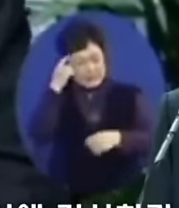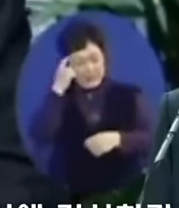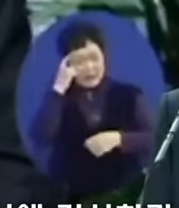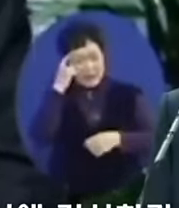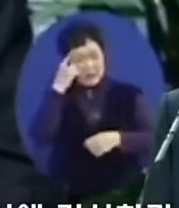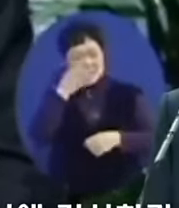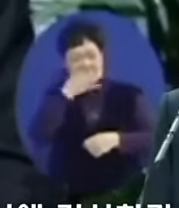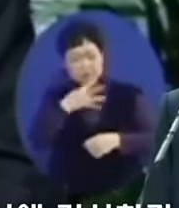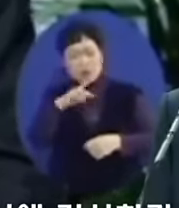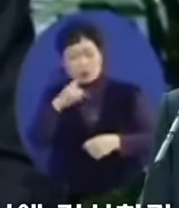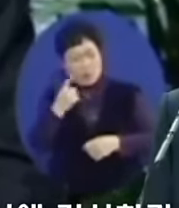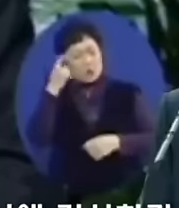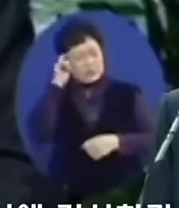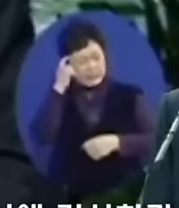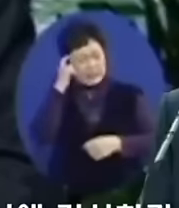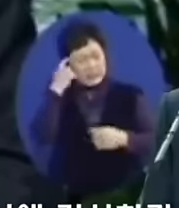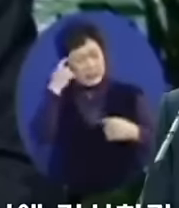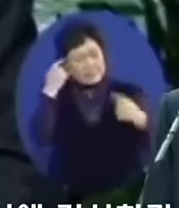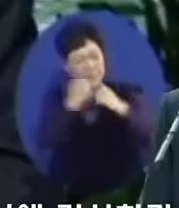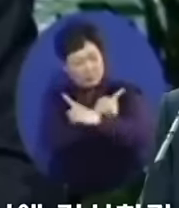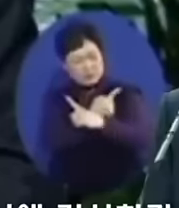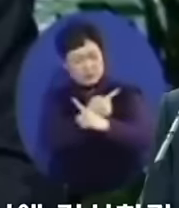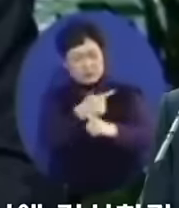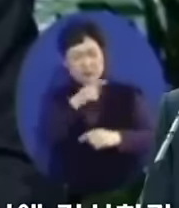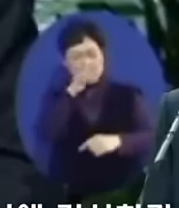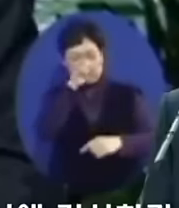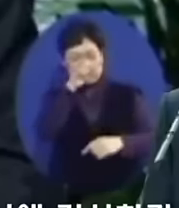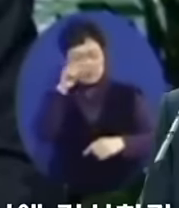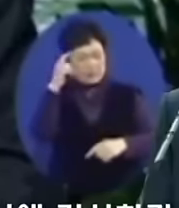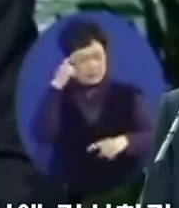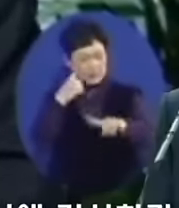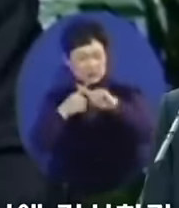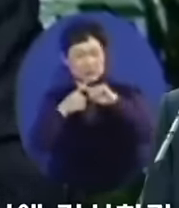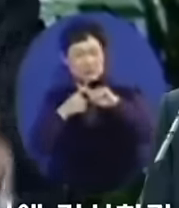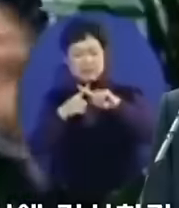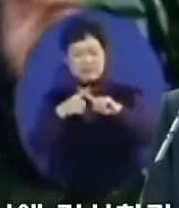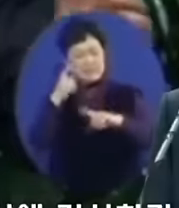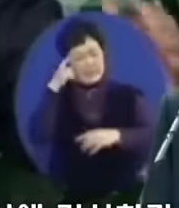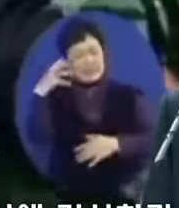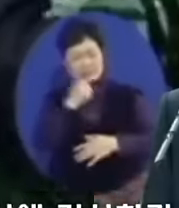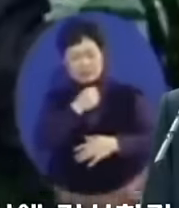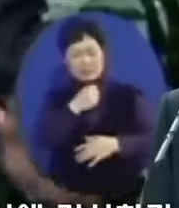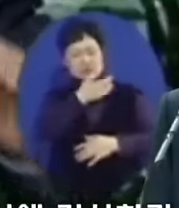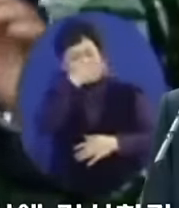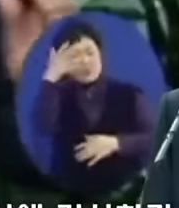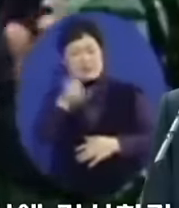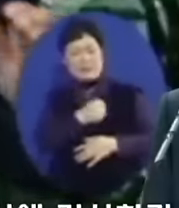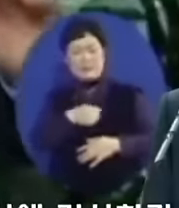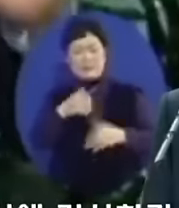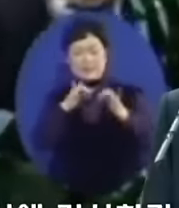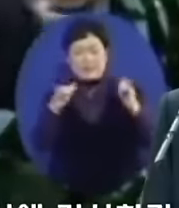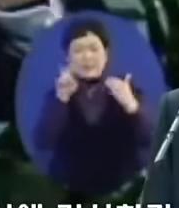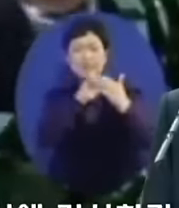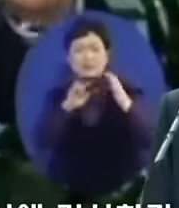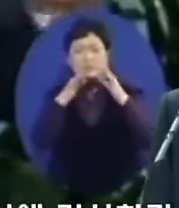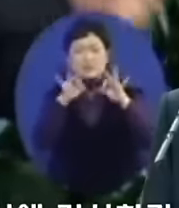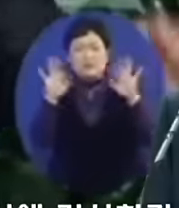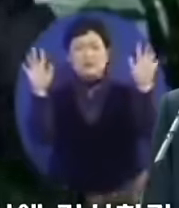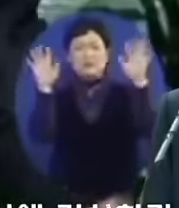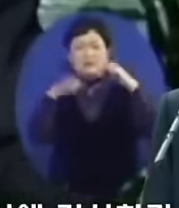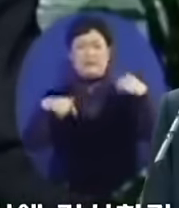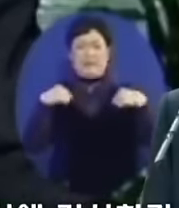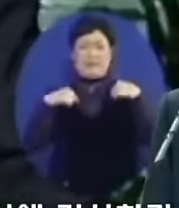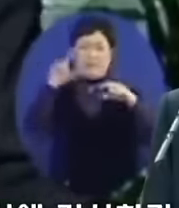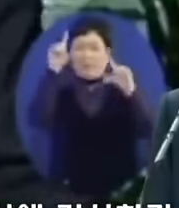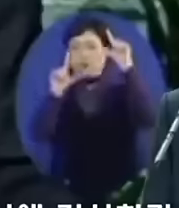힘이 들어도 생각을 그렇게 하고 그렇게 꿈을 꾸어보라는 것입니다. 사람들이 막 찬송하고 노래하고 손을 흔들고